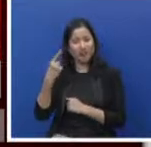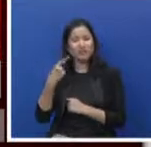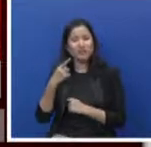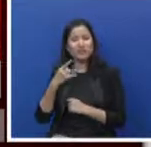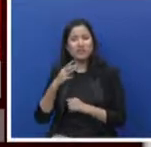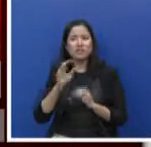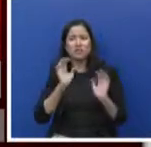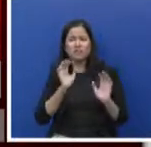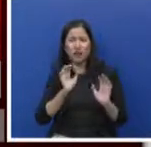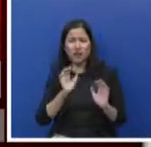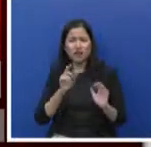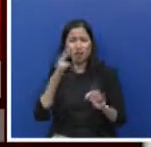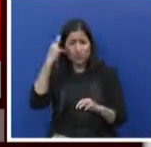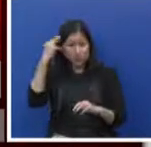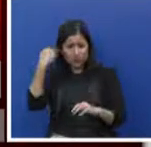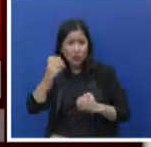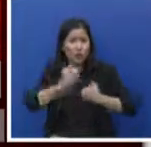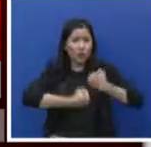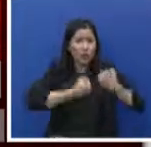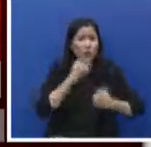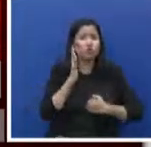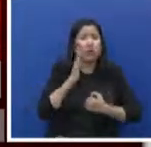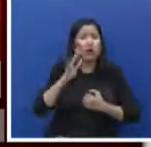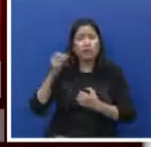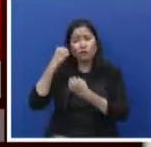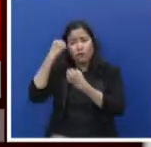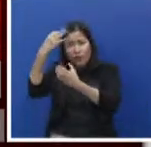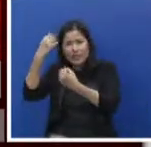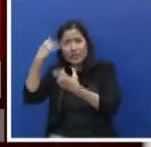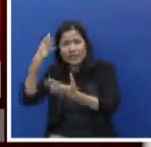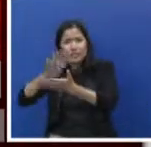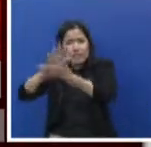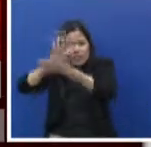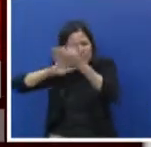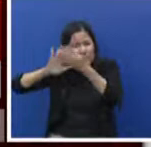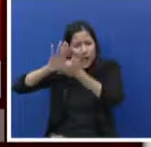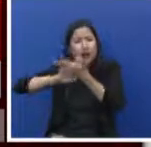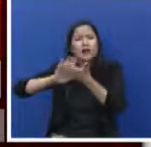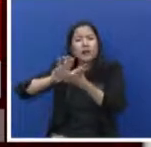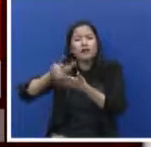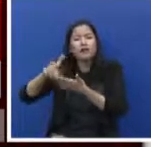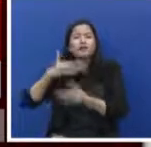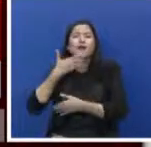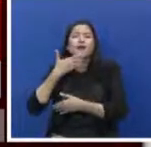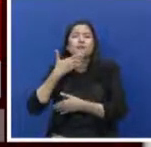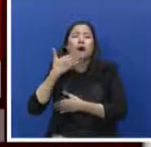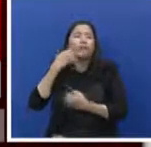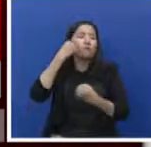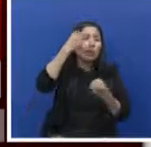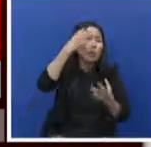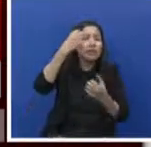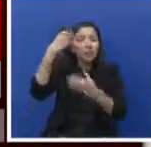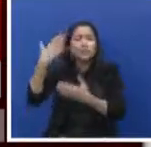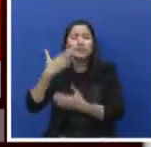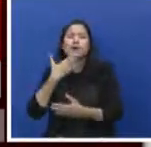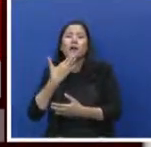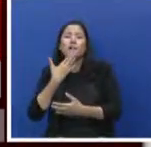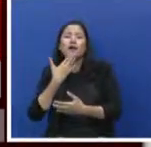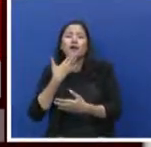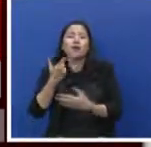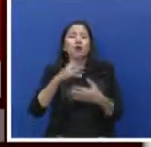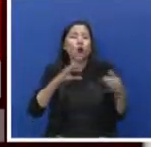kira sudah banyak dilakukan oleh pemerintah Mbak. Transparansi informasi sudah sangat dilakukan, sangat mudah untuk kami mendapatkan informasi. Keterbukaan